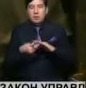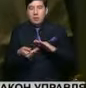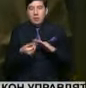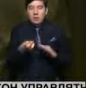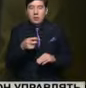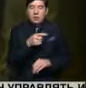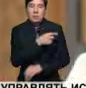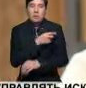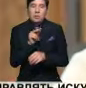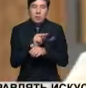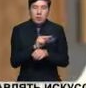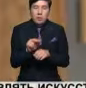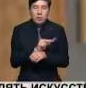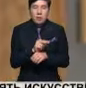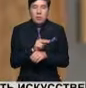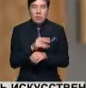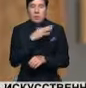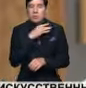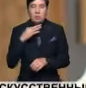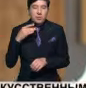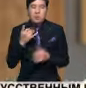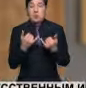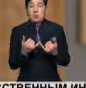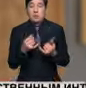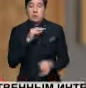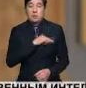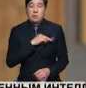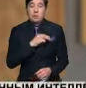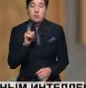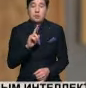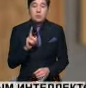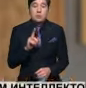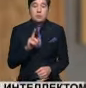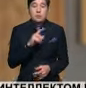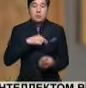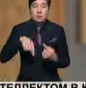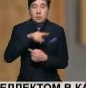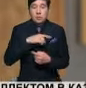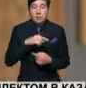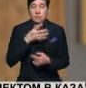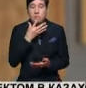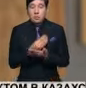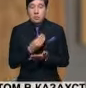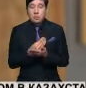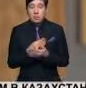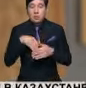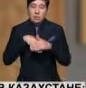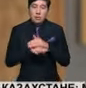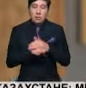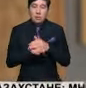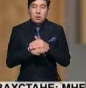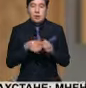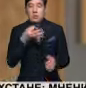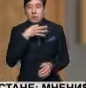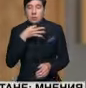сферу здравоохранения. Мы сейчас работаем над тем, чтобы у нас было именно собственное производство